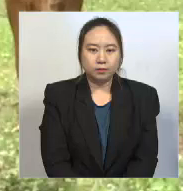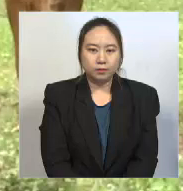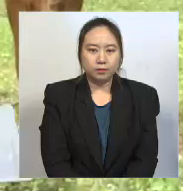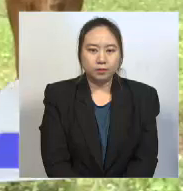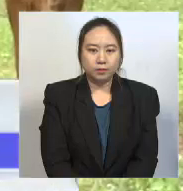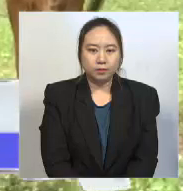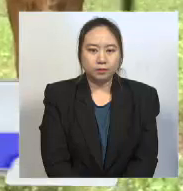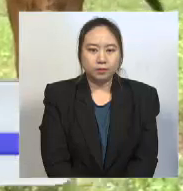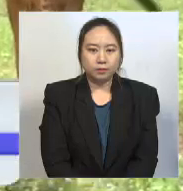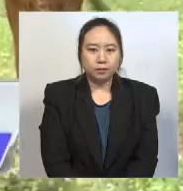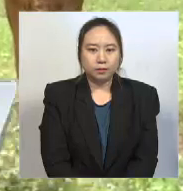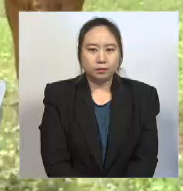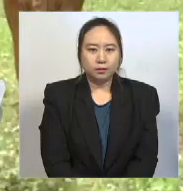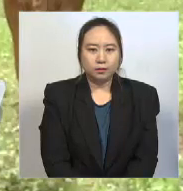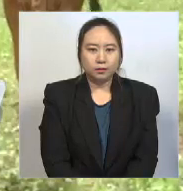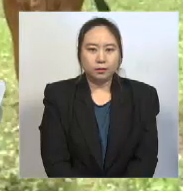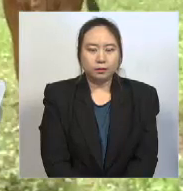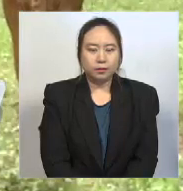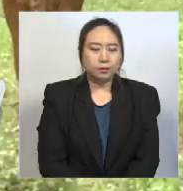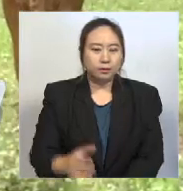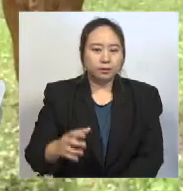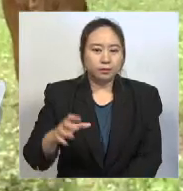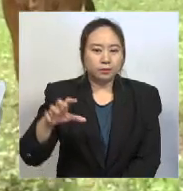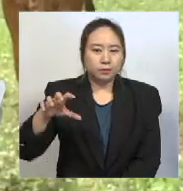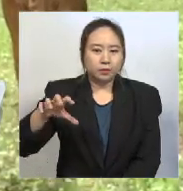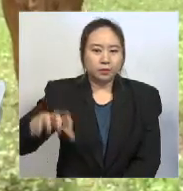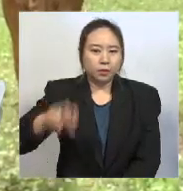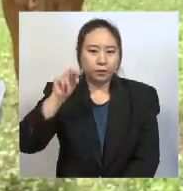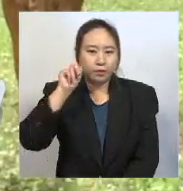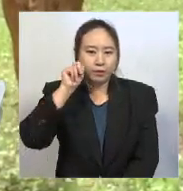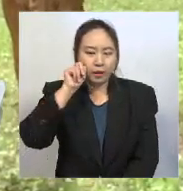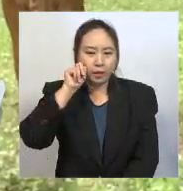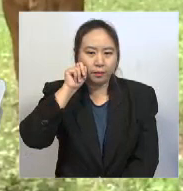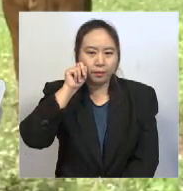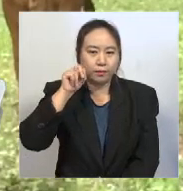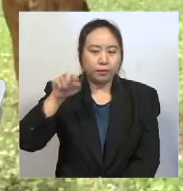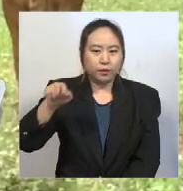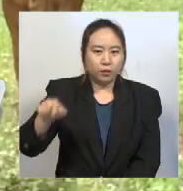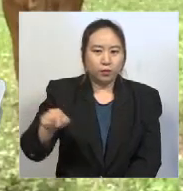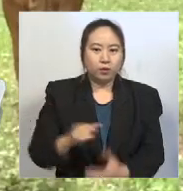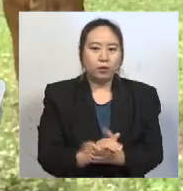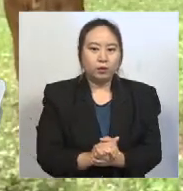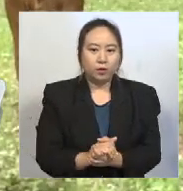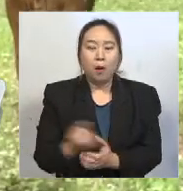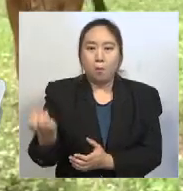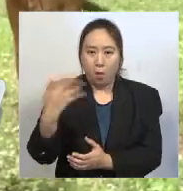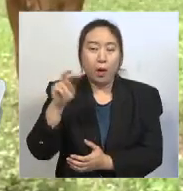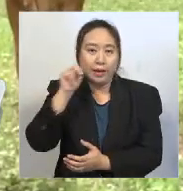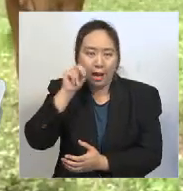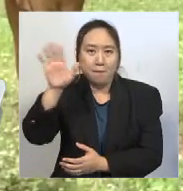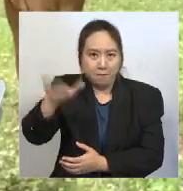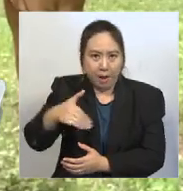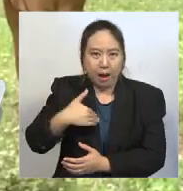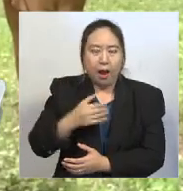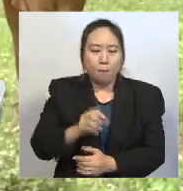งเพราะว่าคือพวกผมชลประทานที่ปลาอยู่ตรงบ้านน่ะนะก็ว่าน้ํามันจะมาเร็วอพยพเข้ามาซอยอ